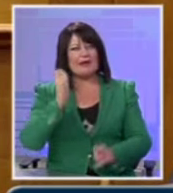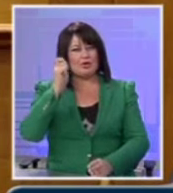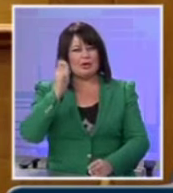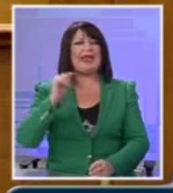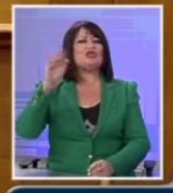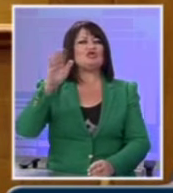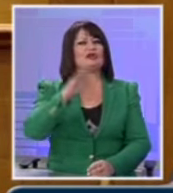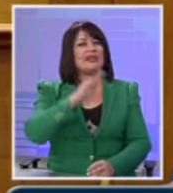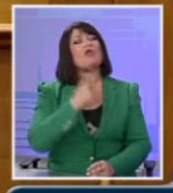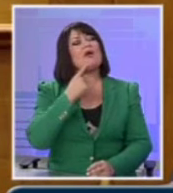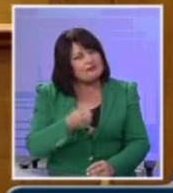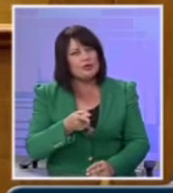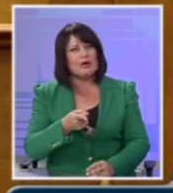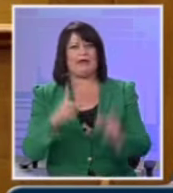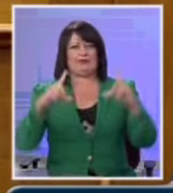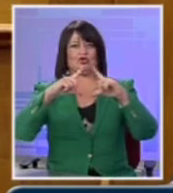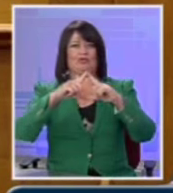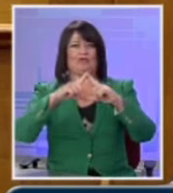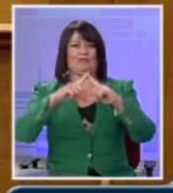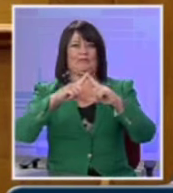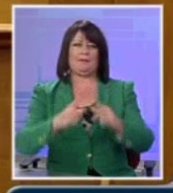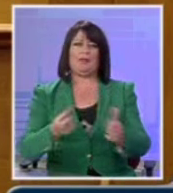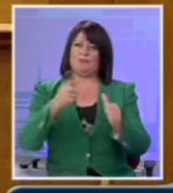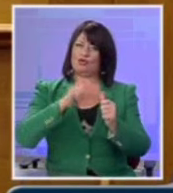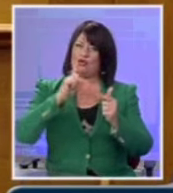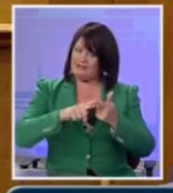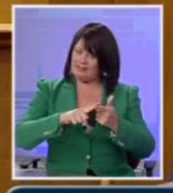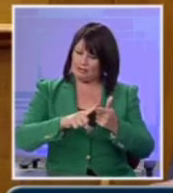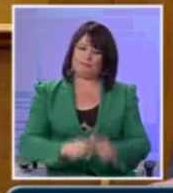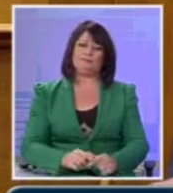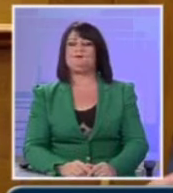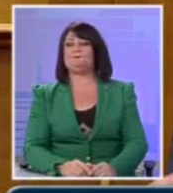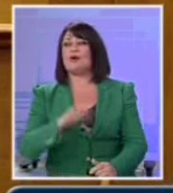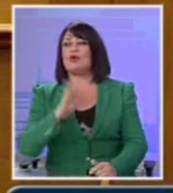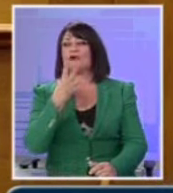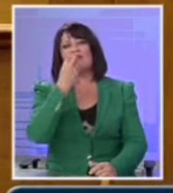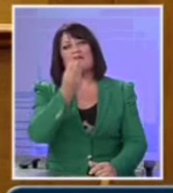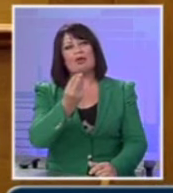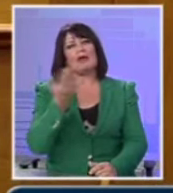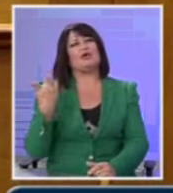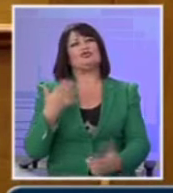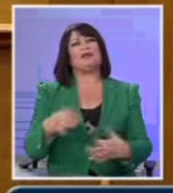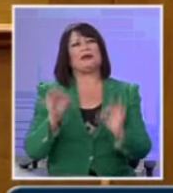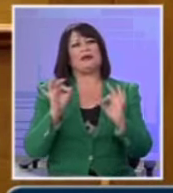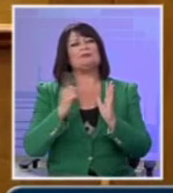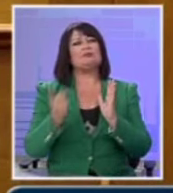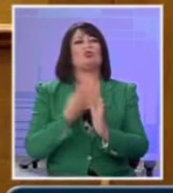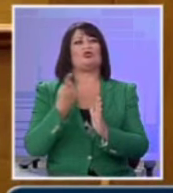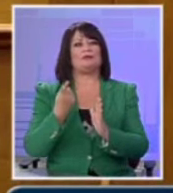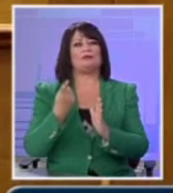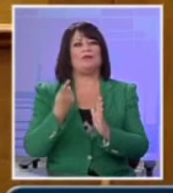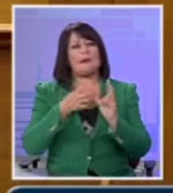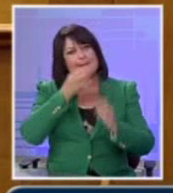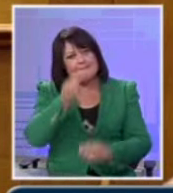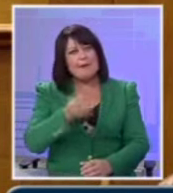εξωτερικό χρησιμοποιεί αυτό το σχήμα. Και το δεύτερο, όταν στις αρχές του Φλεβάρη για πρώτη φορά μιλήσαμε